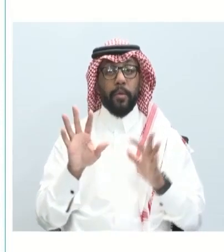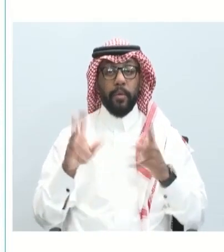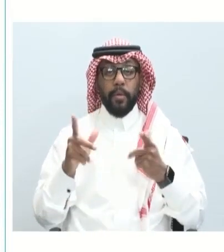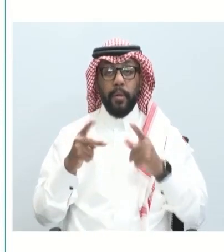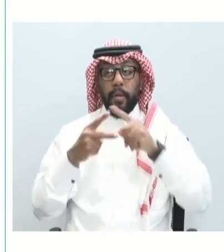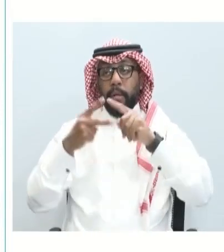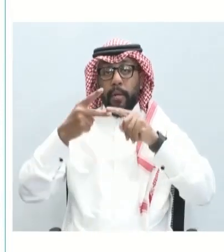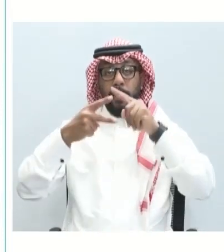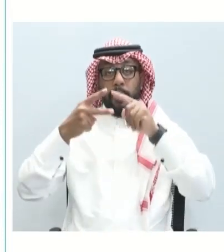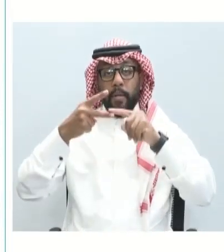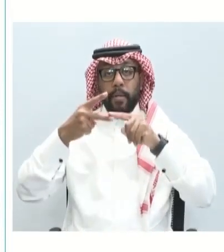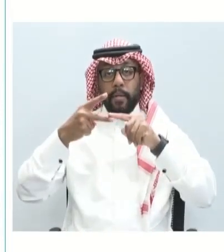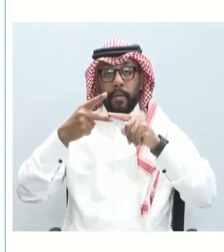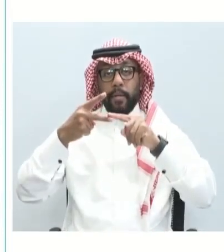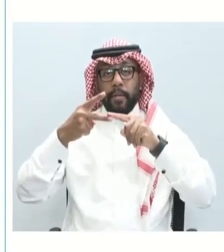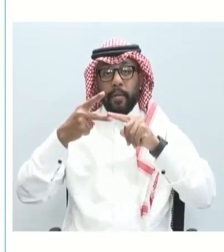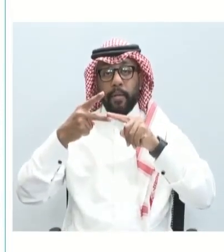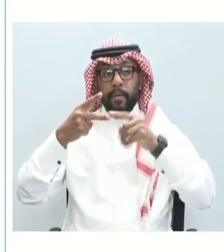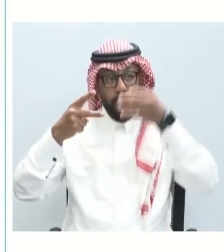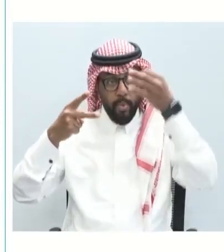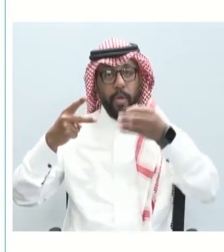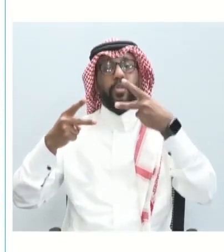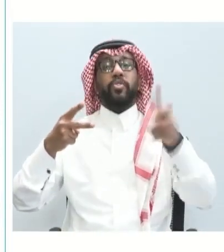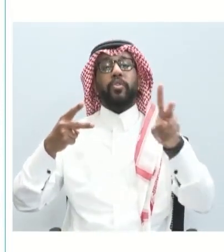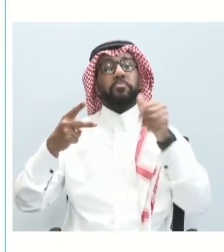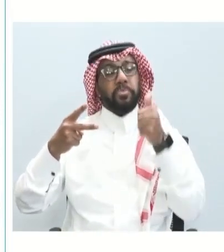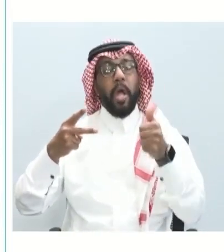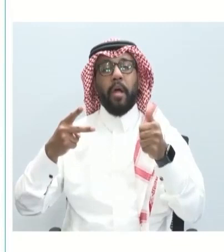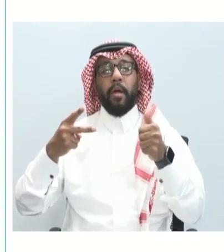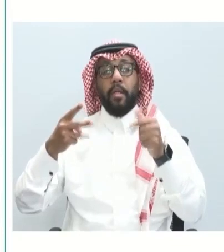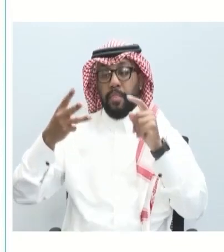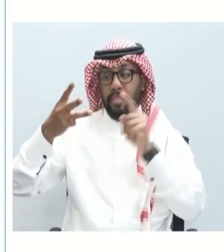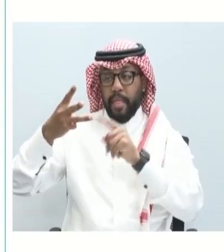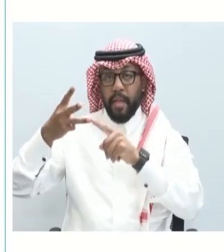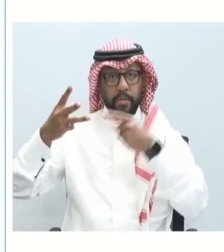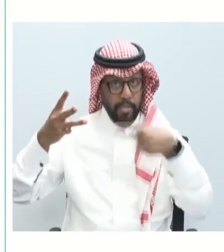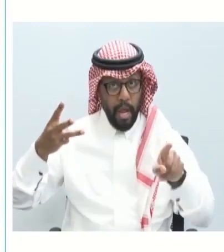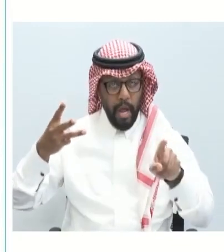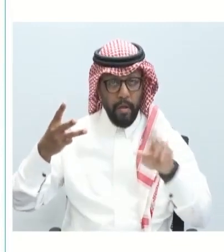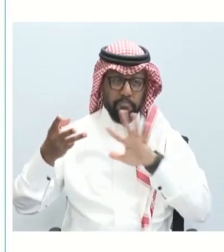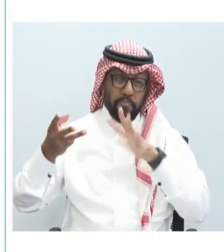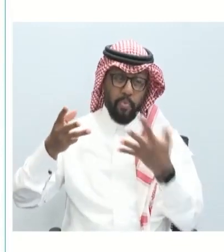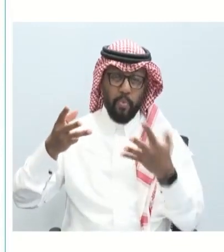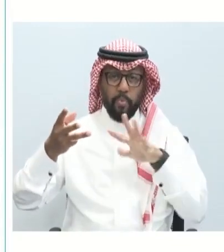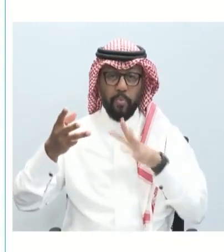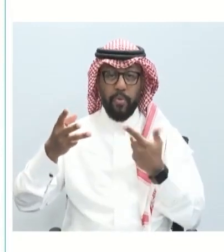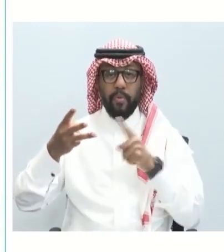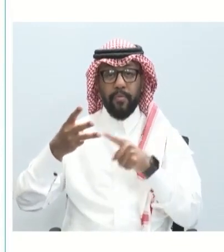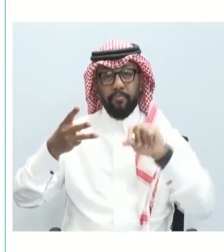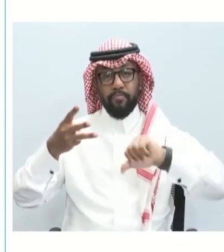الاولى والثانيه صادقتين فهل القضيه الثالثه صادقه او كاذبه